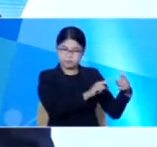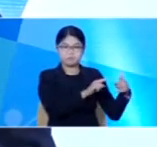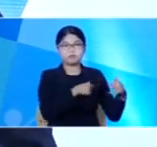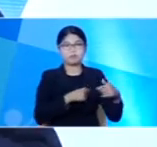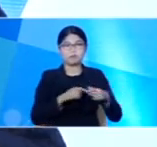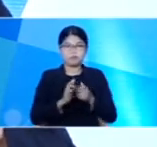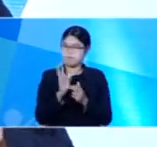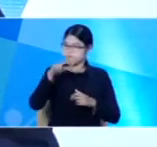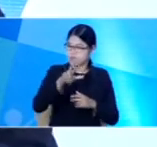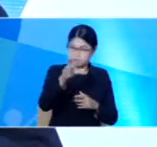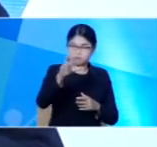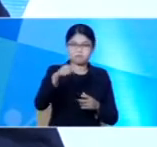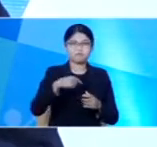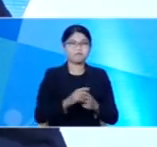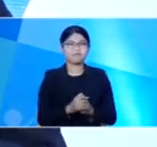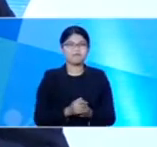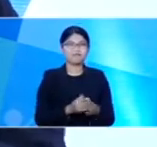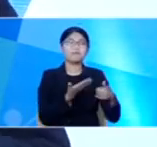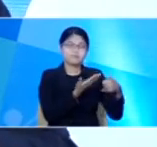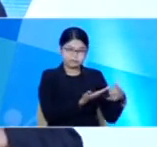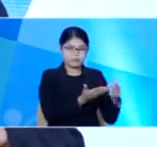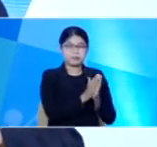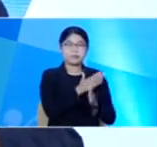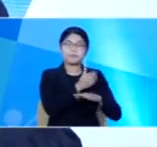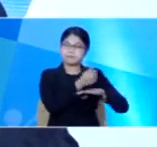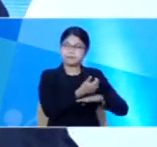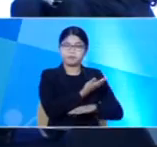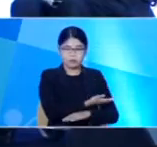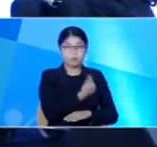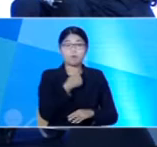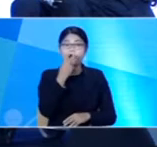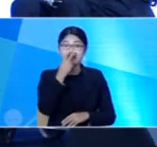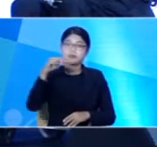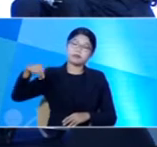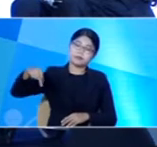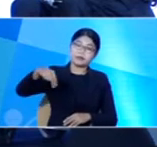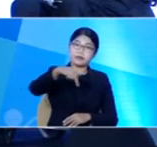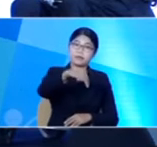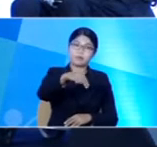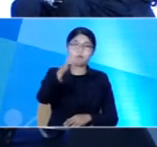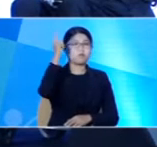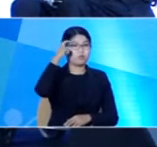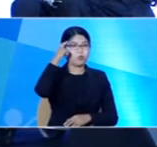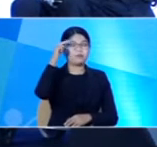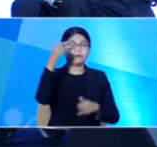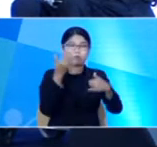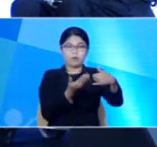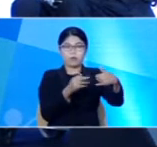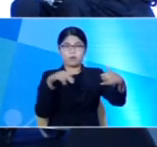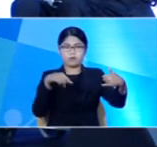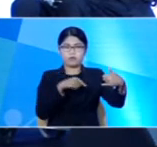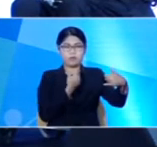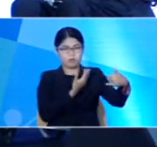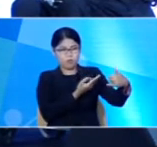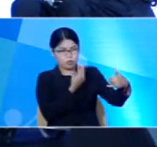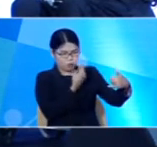ฟันทุกอย่างนี่แหละคือเจ้าคุณธงชัยผมเห็นท่านเดินมาเนี่ยนะผมรู้เลยว่าโอ้โหอง